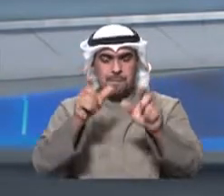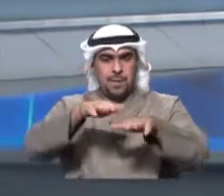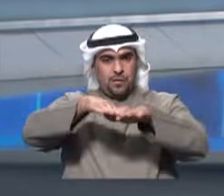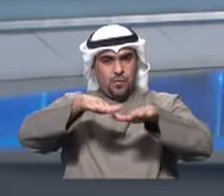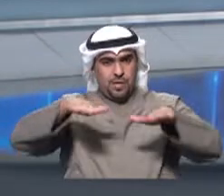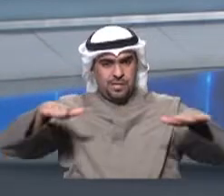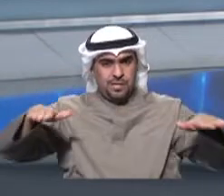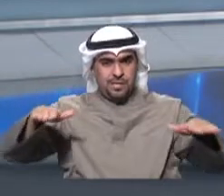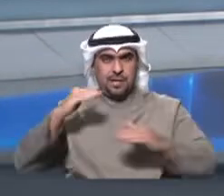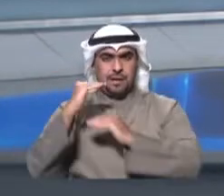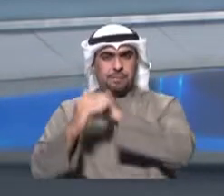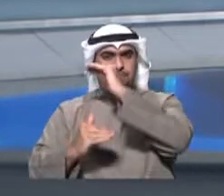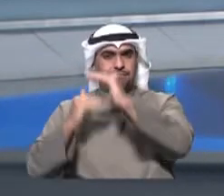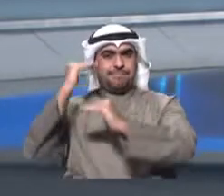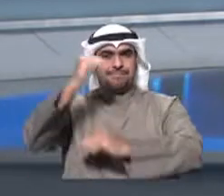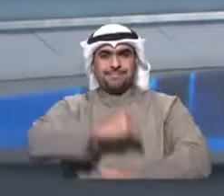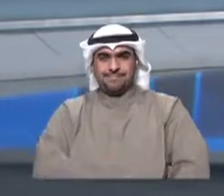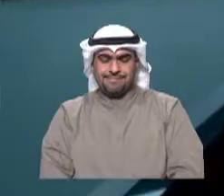والاستقرار والازدهار.